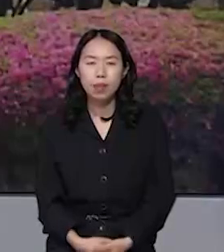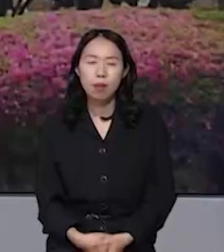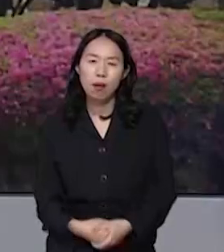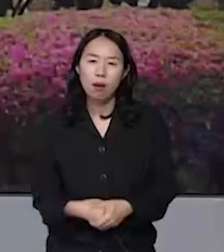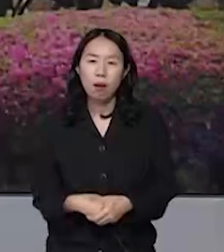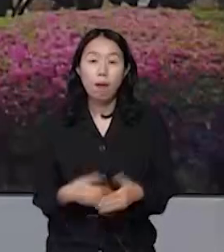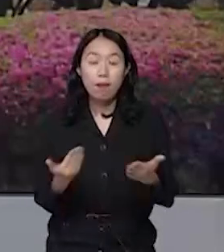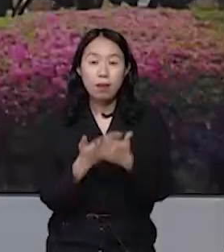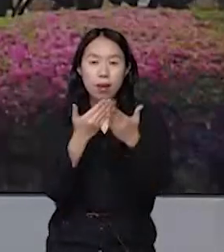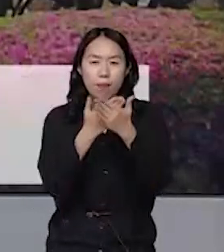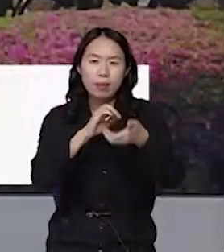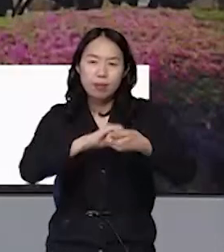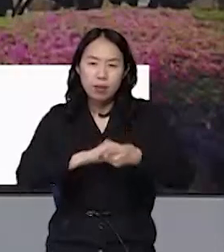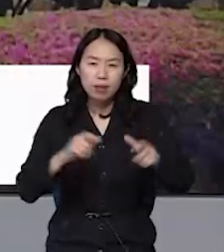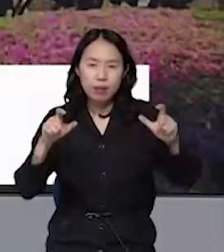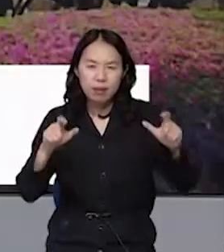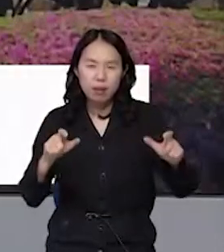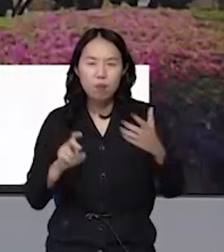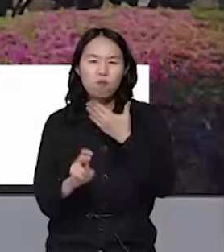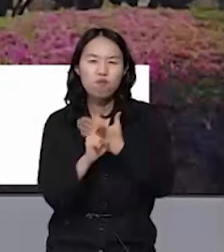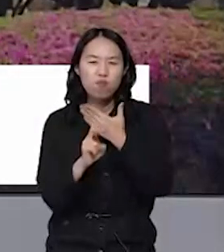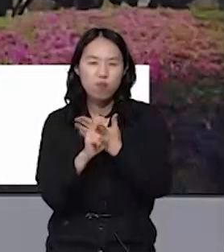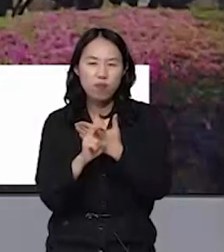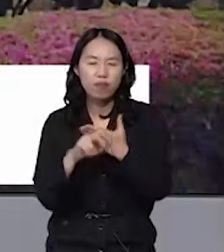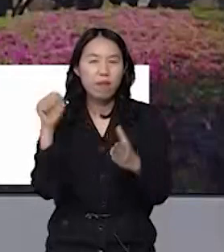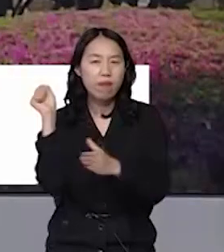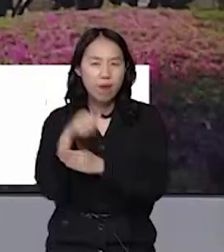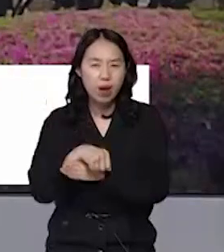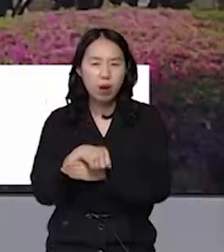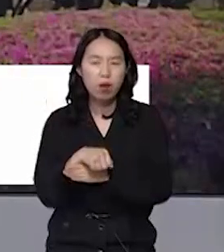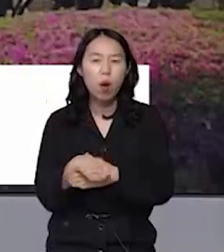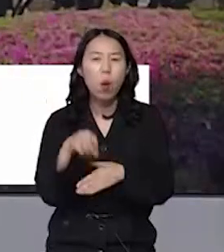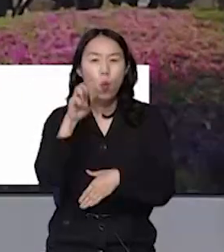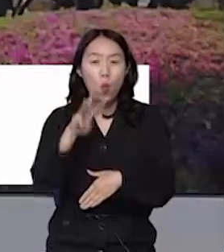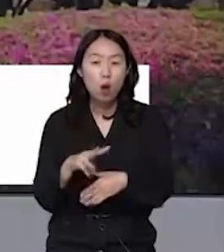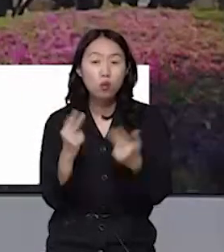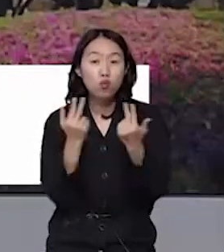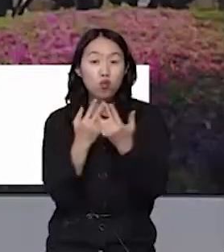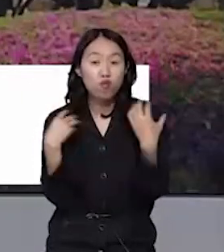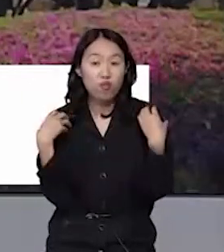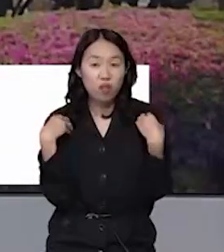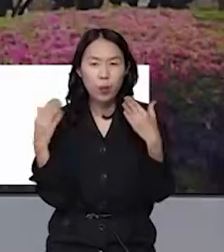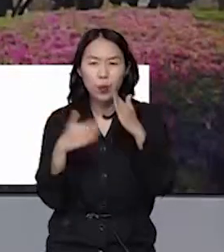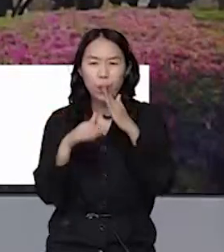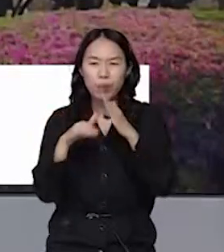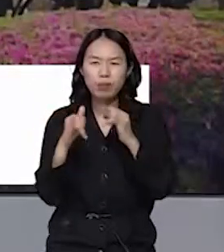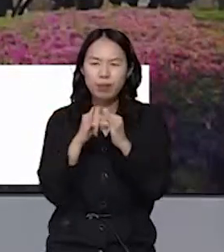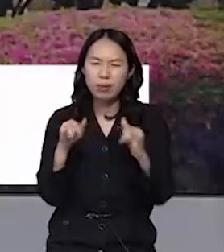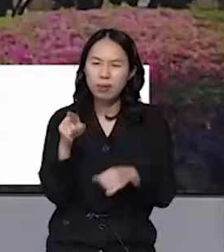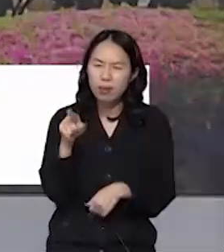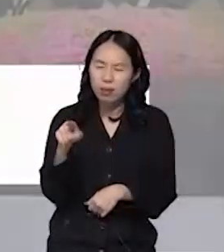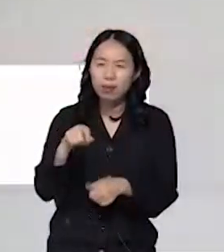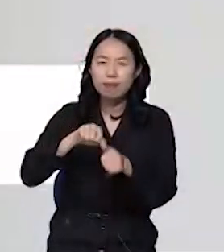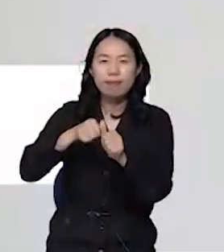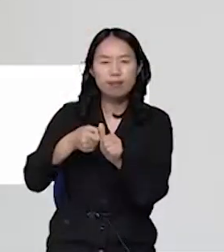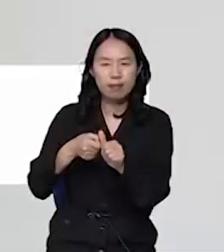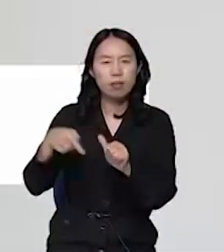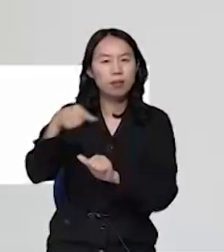개발 제한 구역 내에 부적절한 개발 행위를 허가한 광주 북구 공무원들이 징계를 받을 처지에